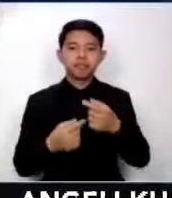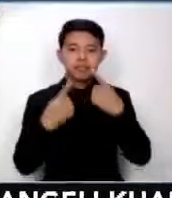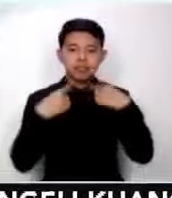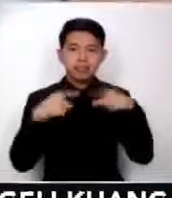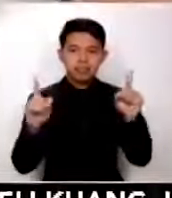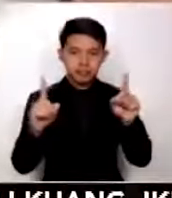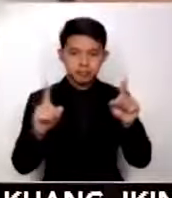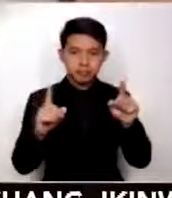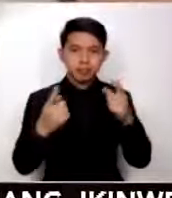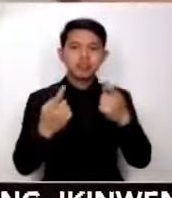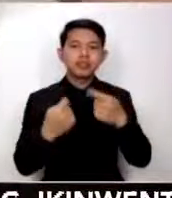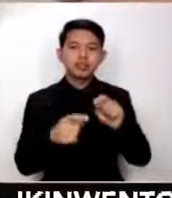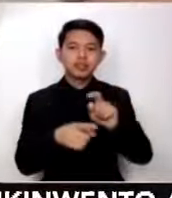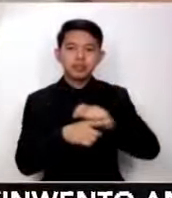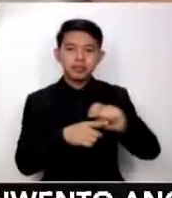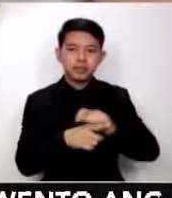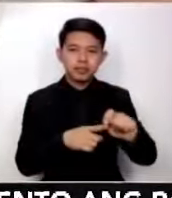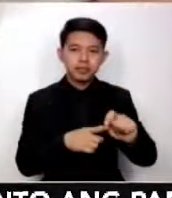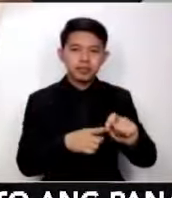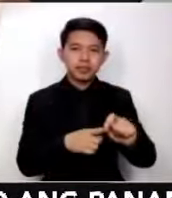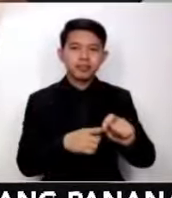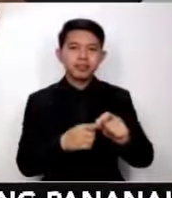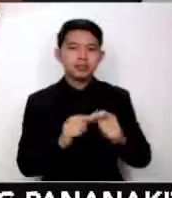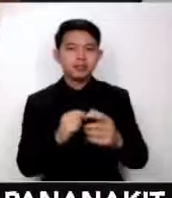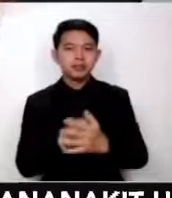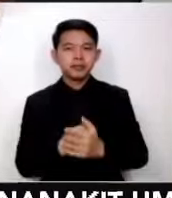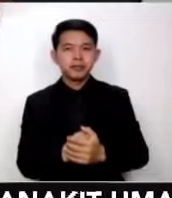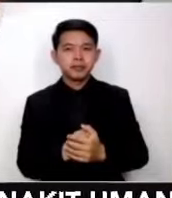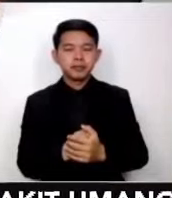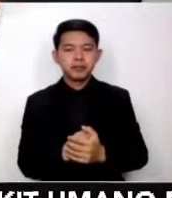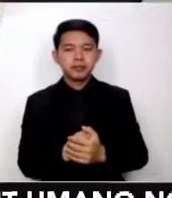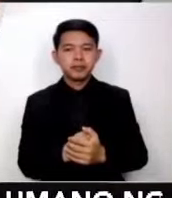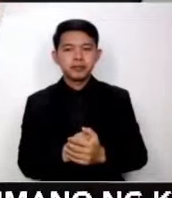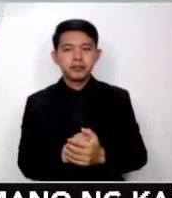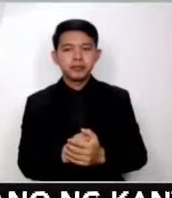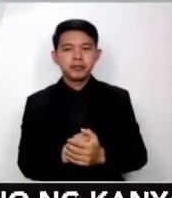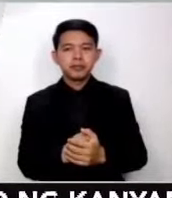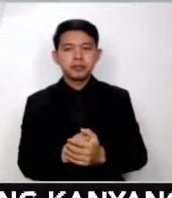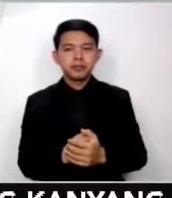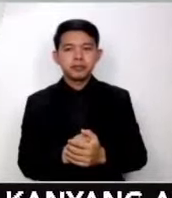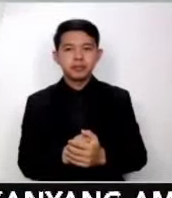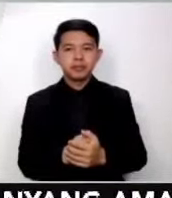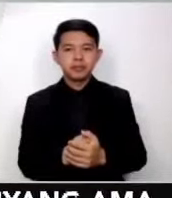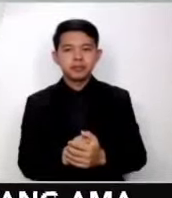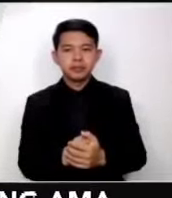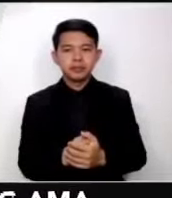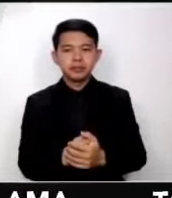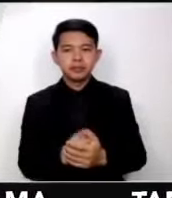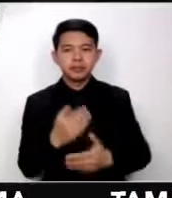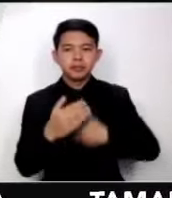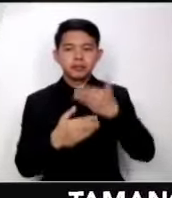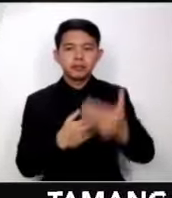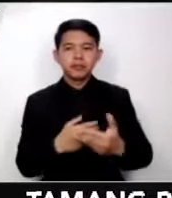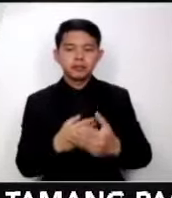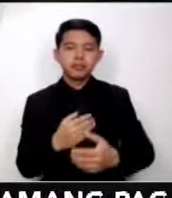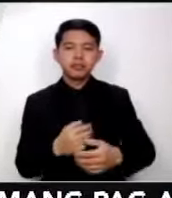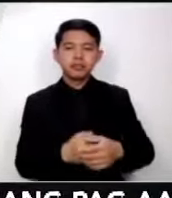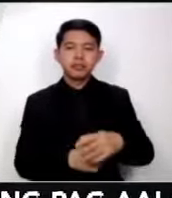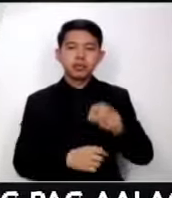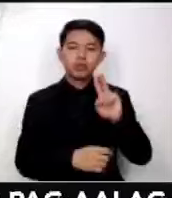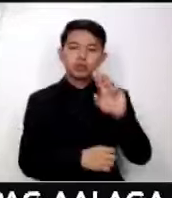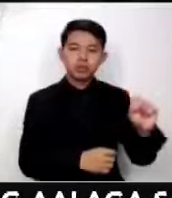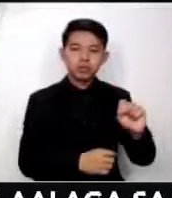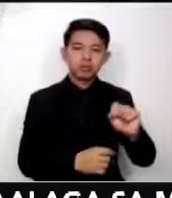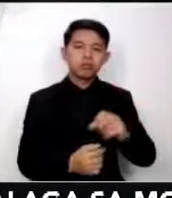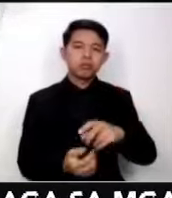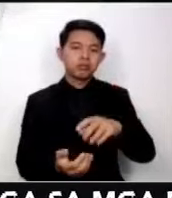training. Grammy-nominated hip-hop star Travis Scott inaresto sa isang hotel sa Paris matapos umanong